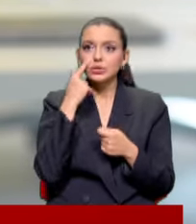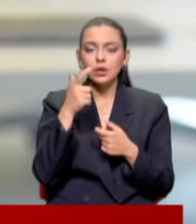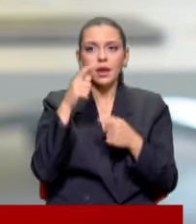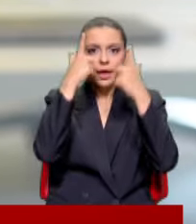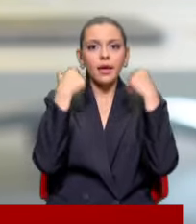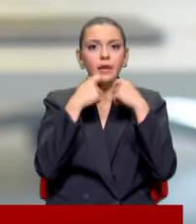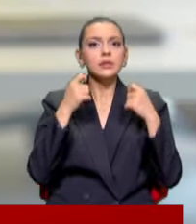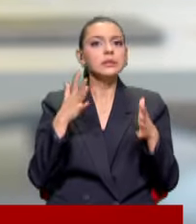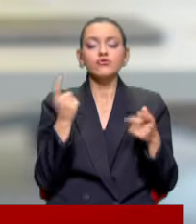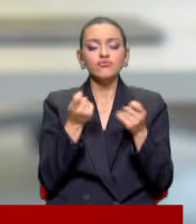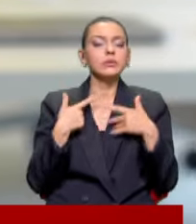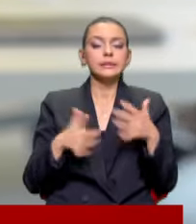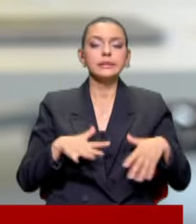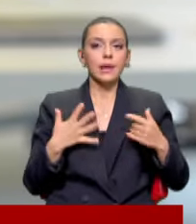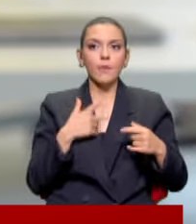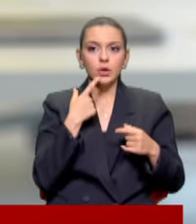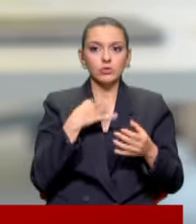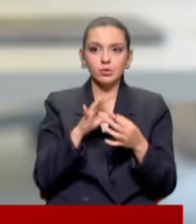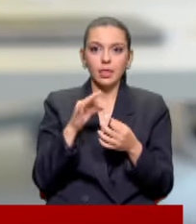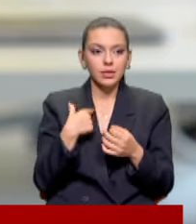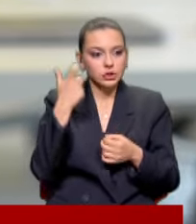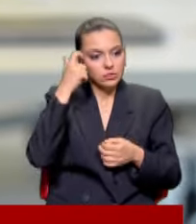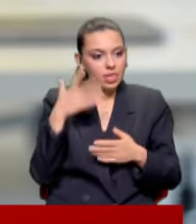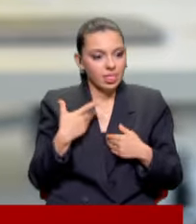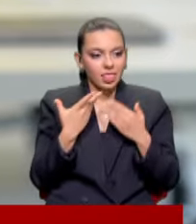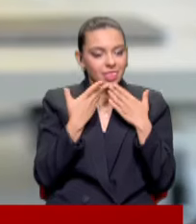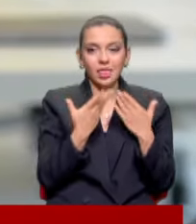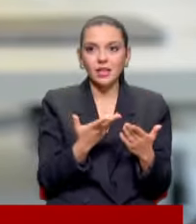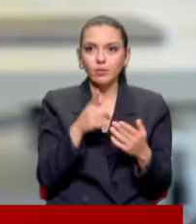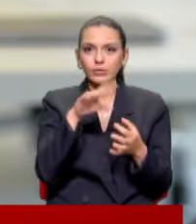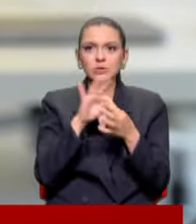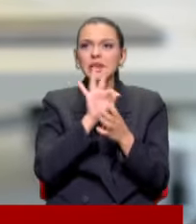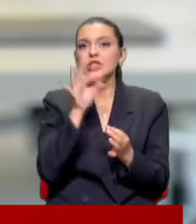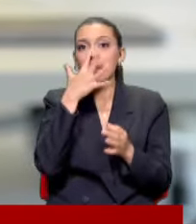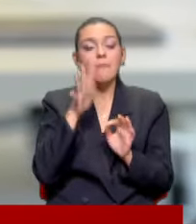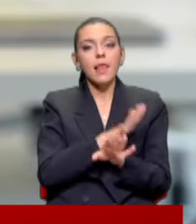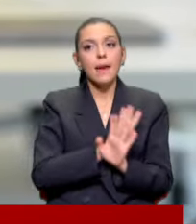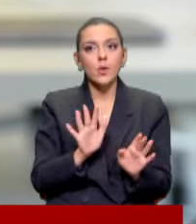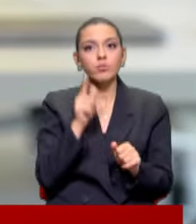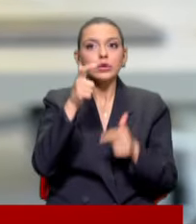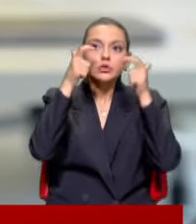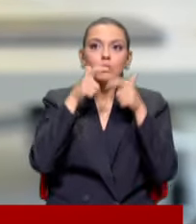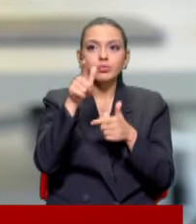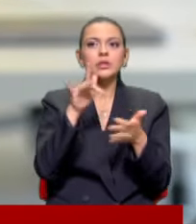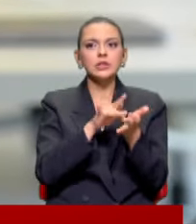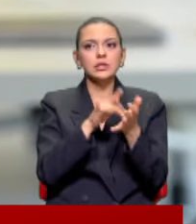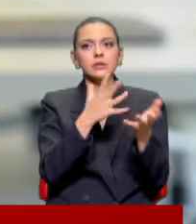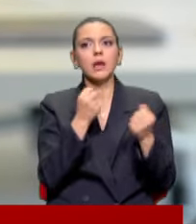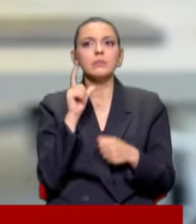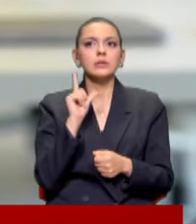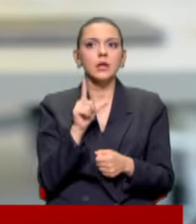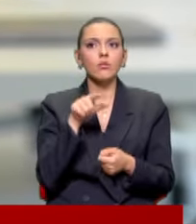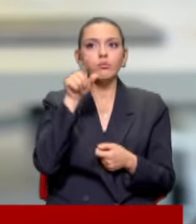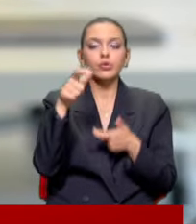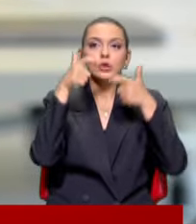Bu cümleyi kurdu bana. Tabii çok şaşırdım, yani ne tepki vereceğini de bilemedim. Böyle bir cümle kurulmasını hiç beklemiyordum. Bunun sorumlusu bunun cezasını çekmesi gerekiyor.